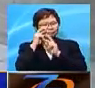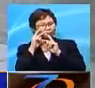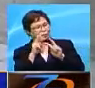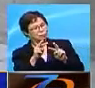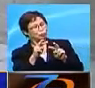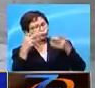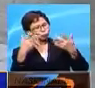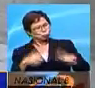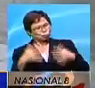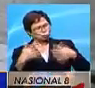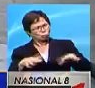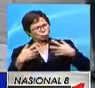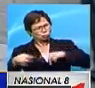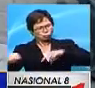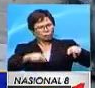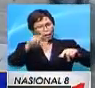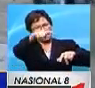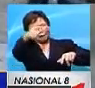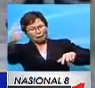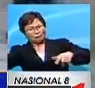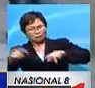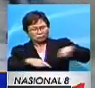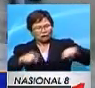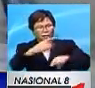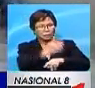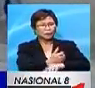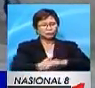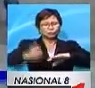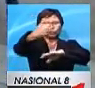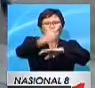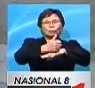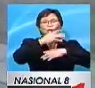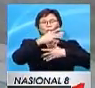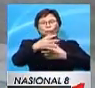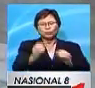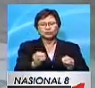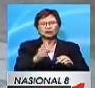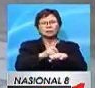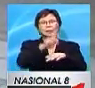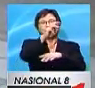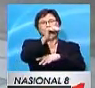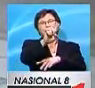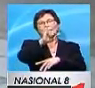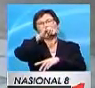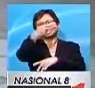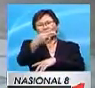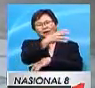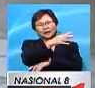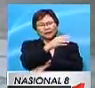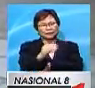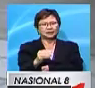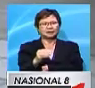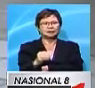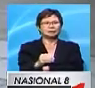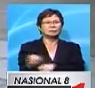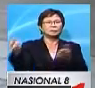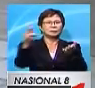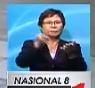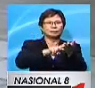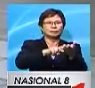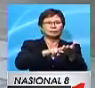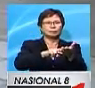dengan mereka telah mengambil tindakan yang proaktif dengan membuka Ibu pejabat operasi di Madinah iitu Dar aljafri untuk